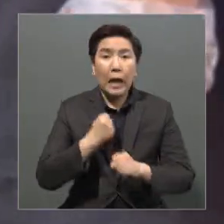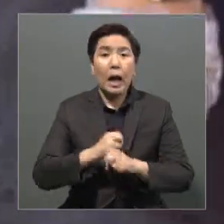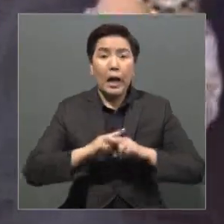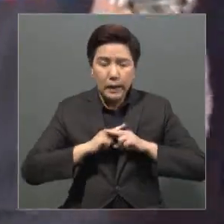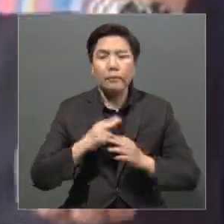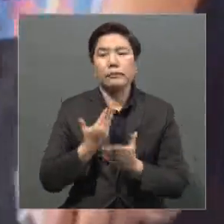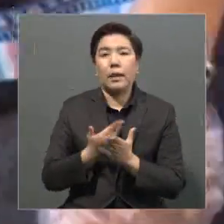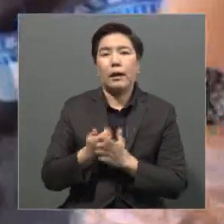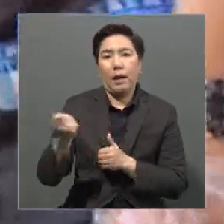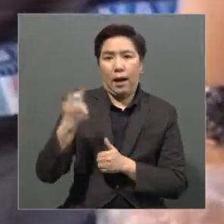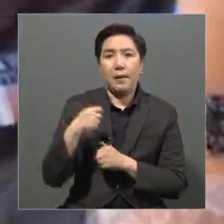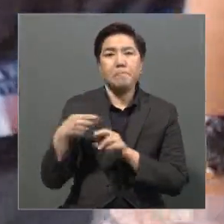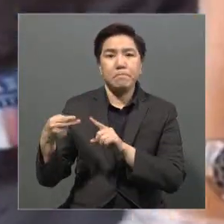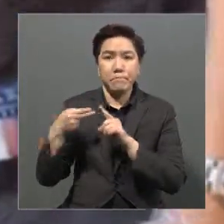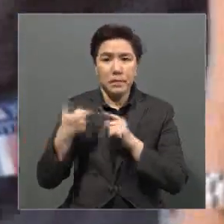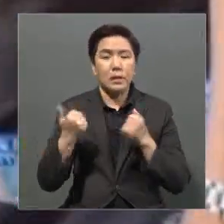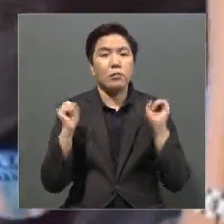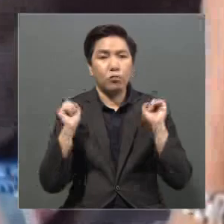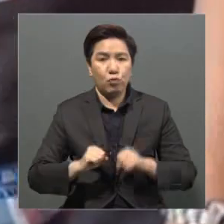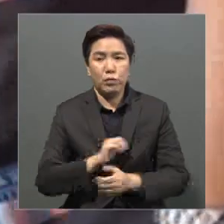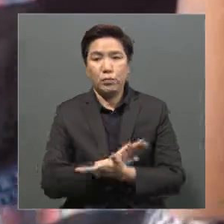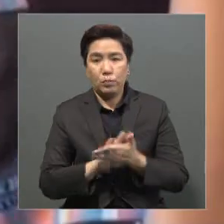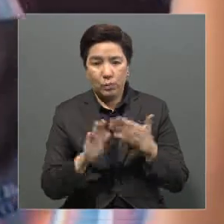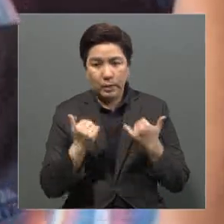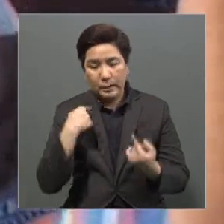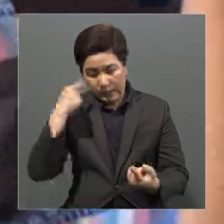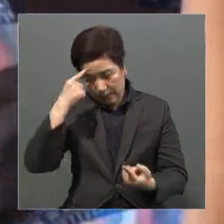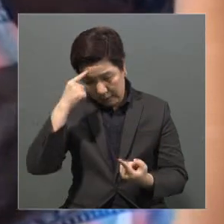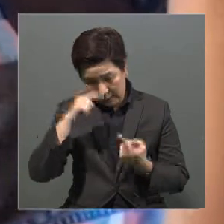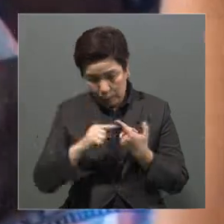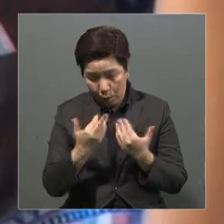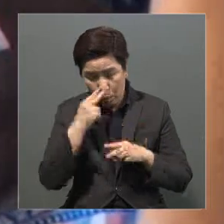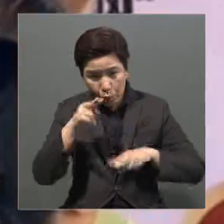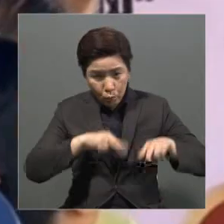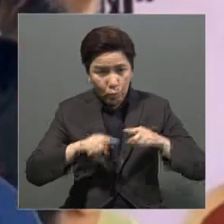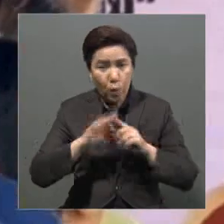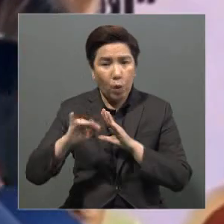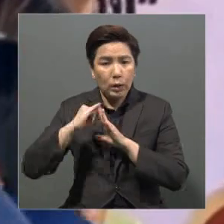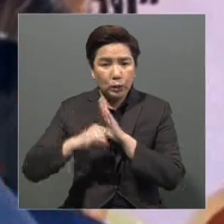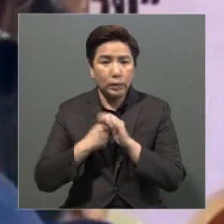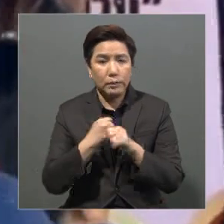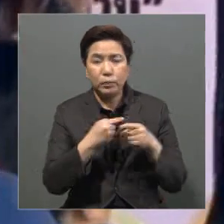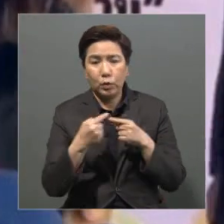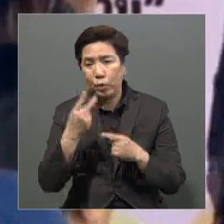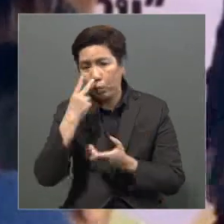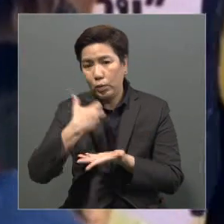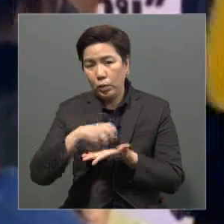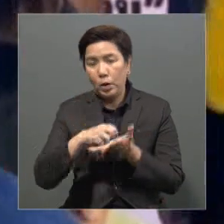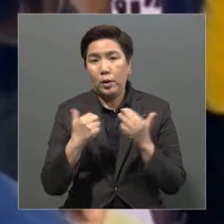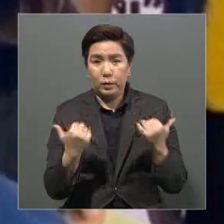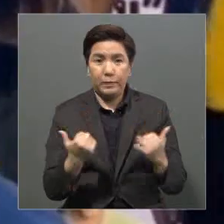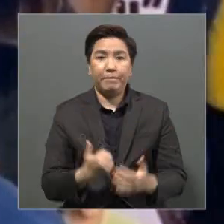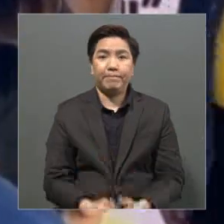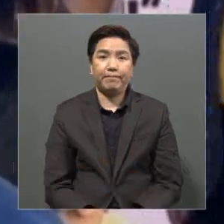โกนเท่านั้นและตอนนี้ก็อนุมัติในหลักการแล้วค่ะซึ่งจะต้องรอการสำรวจของทางจังหวัดต่อไปเอาไปฟังเสียงประเด็นนี้